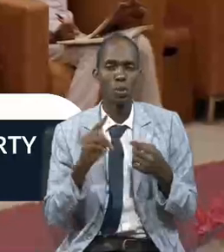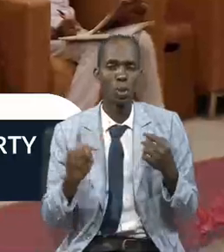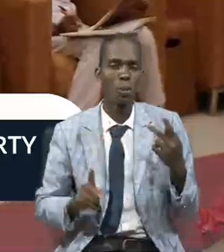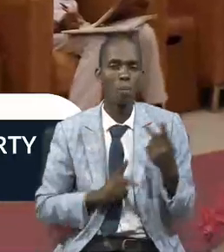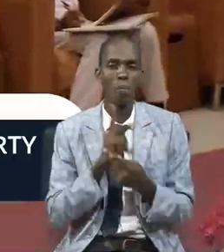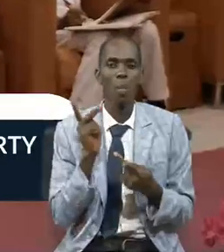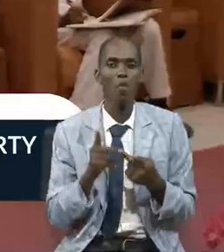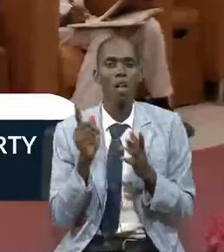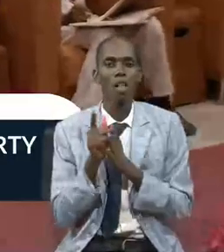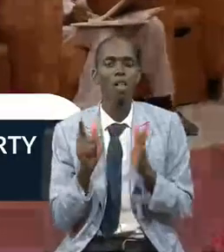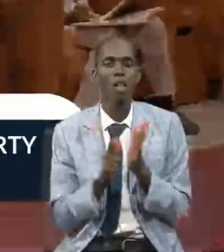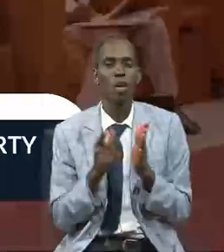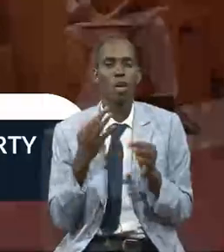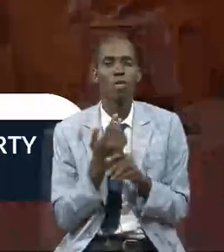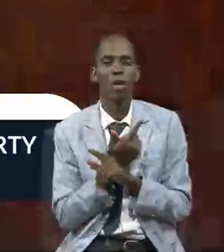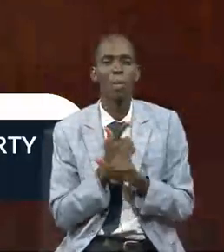regards